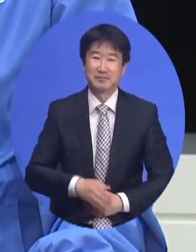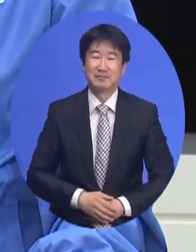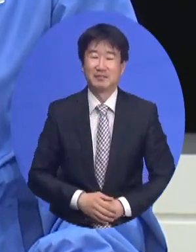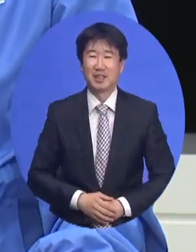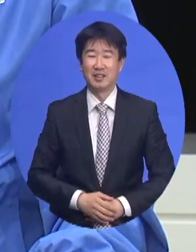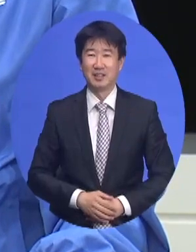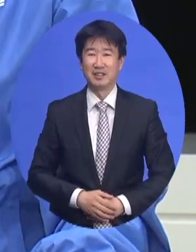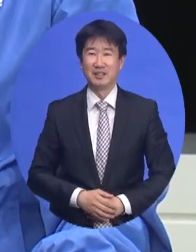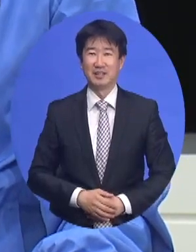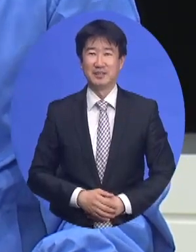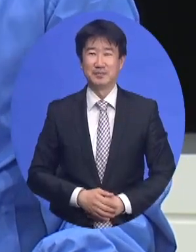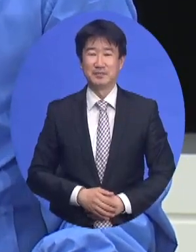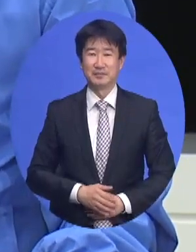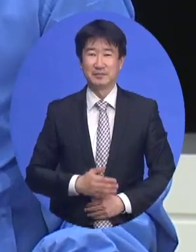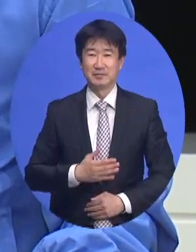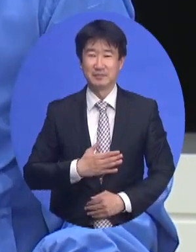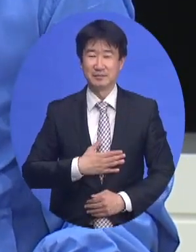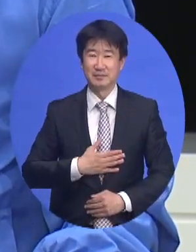저는